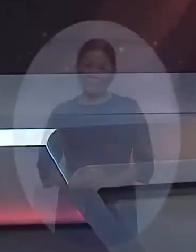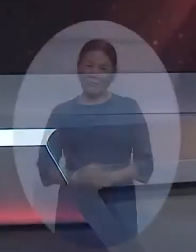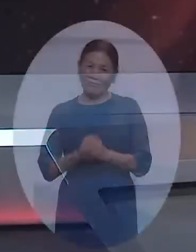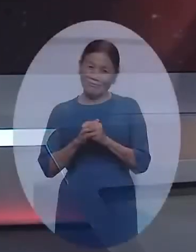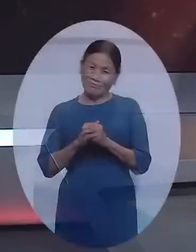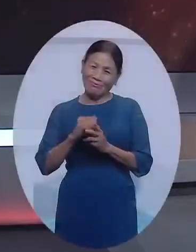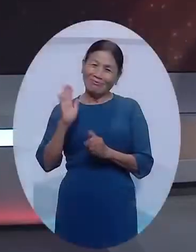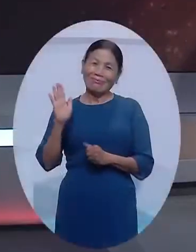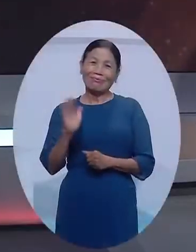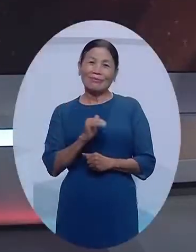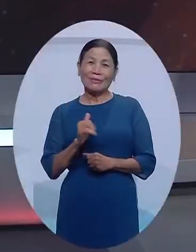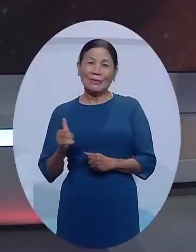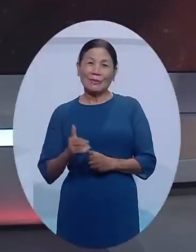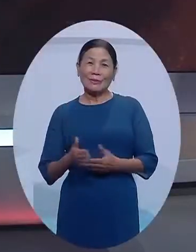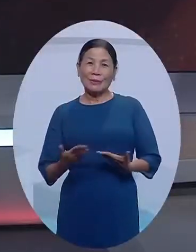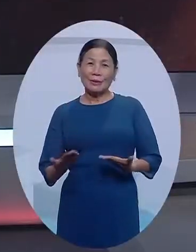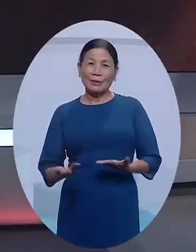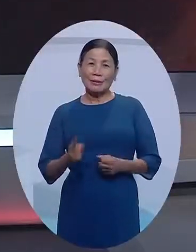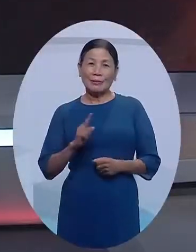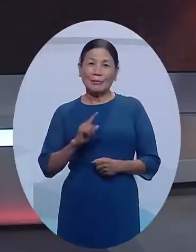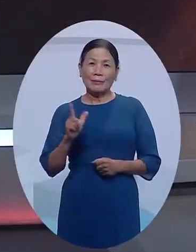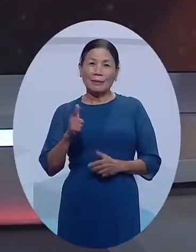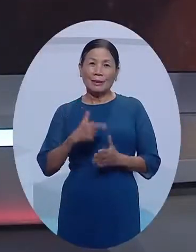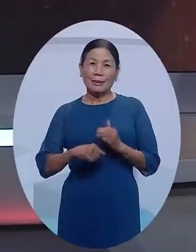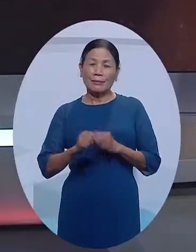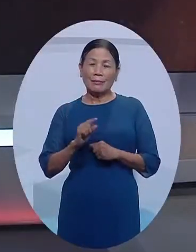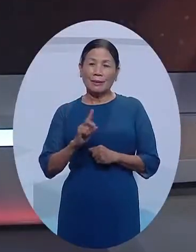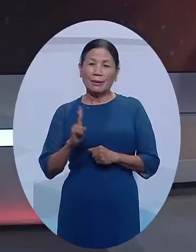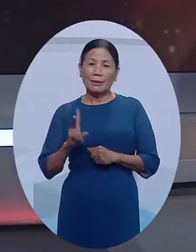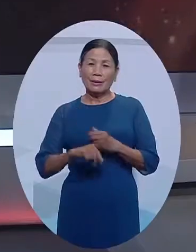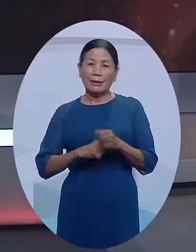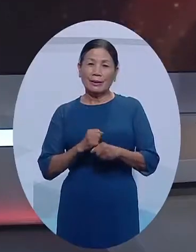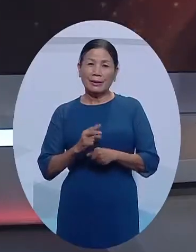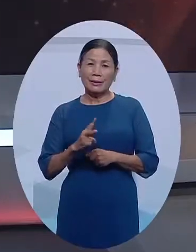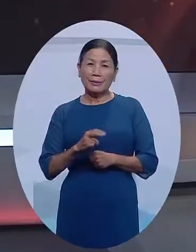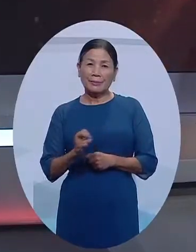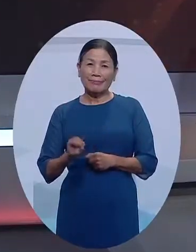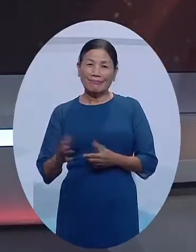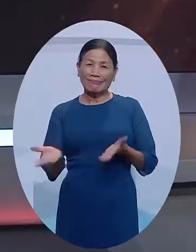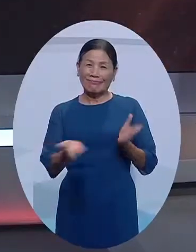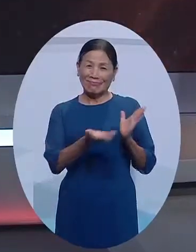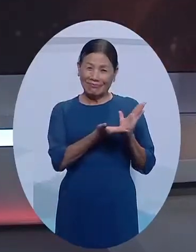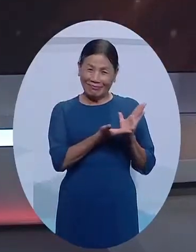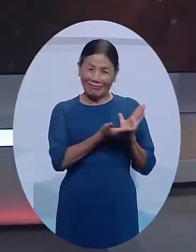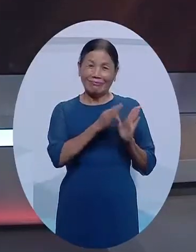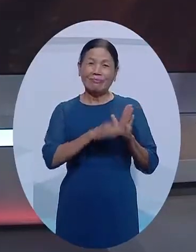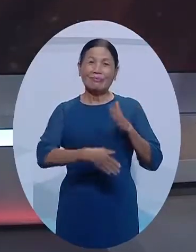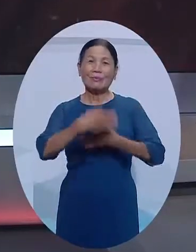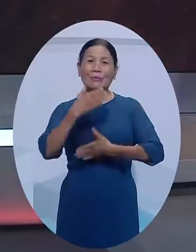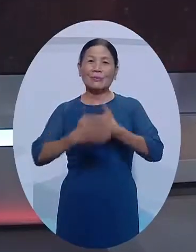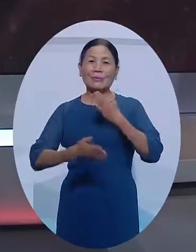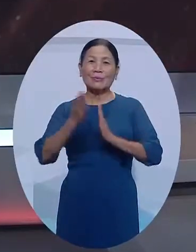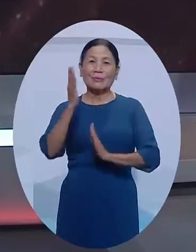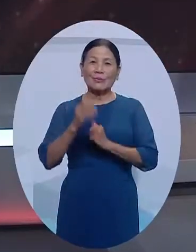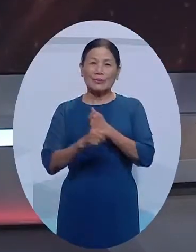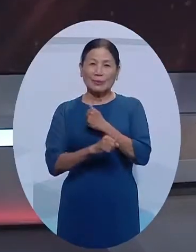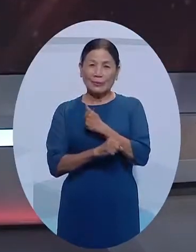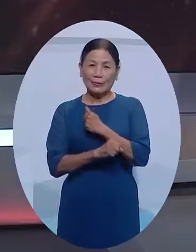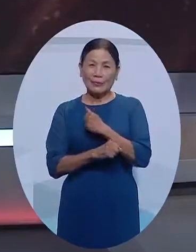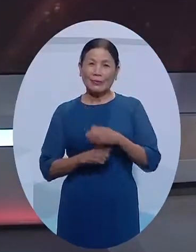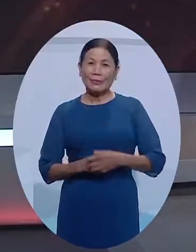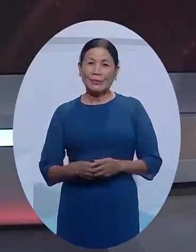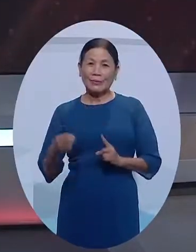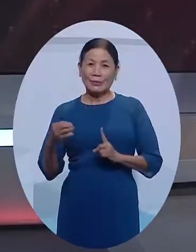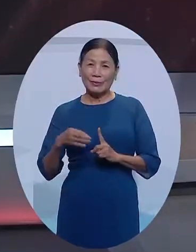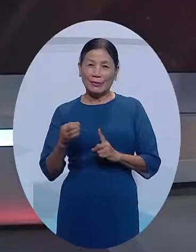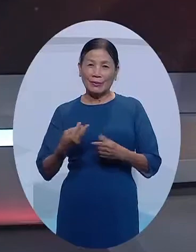Xin kính chào quý vị. Hôm nay thứ Năm ngày 17 tháng 12 năm 2020, mời quý vị bắt đầu theo dõi bản tin buổi trưa của Đài Truyền hình Thành phố Hồ Chí Minh.